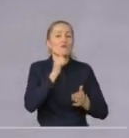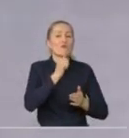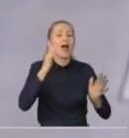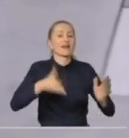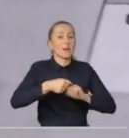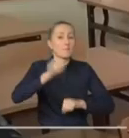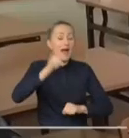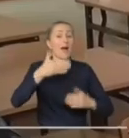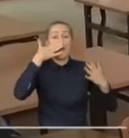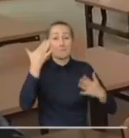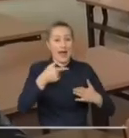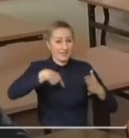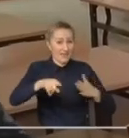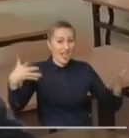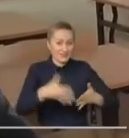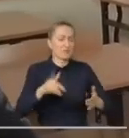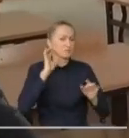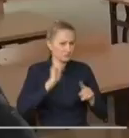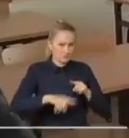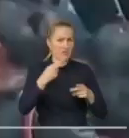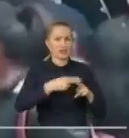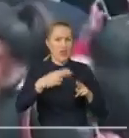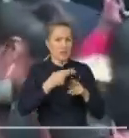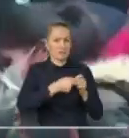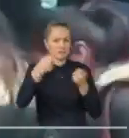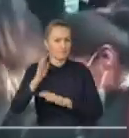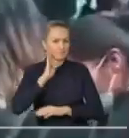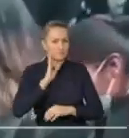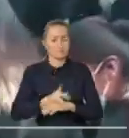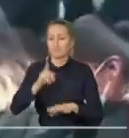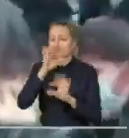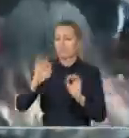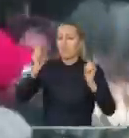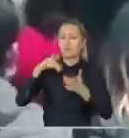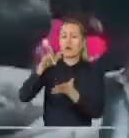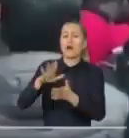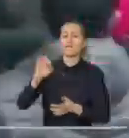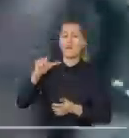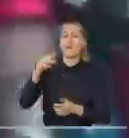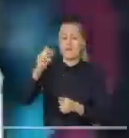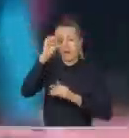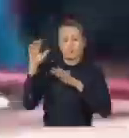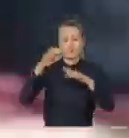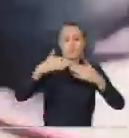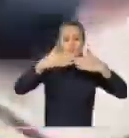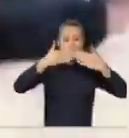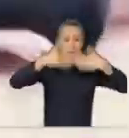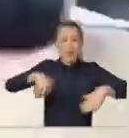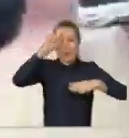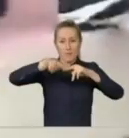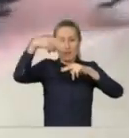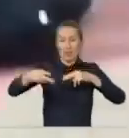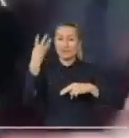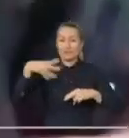są zagrożone, zapewnia Ministerstwo Edukacji. Tragedia w Boliwii. Pod naporem tłumu złamała się barierka. Studenci spadli z 4.